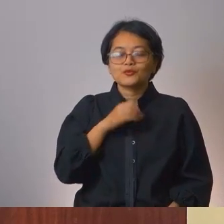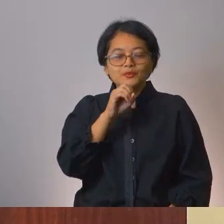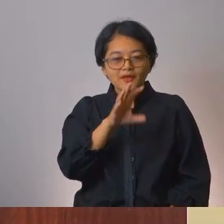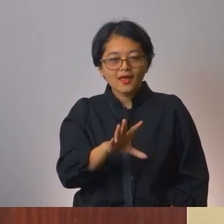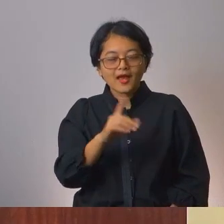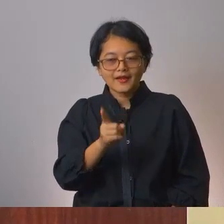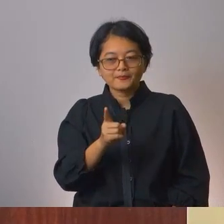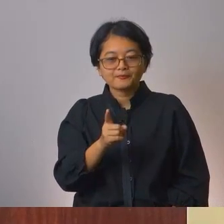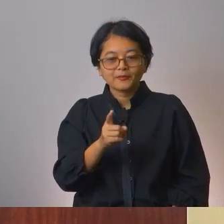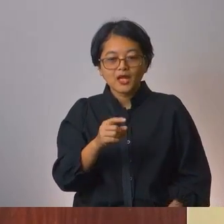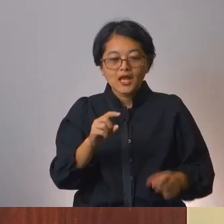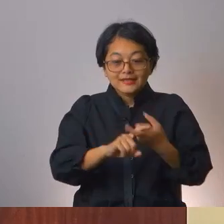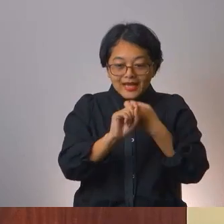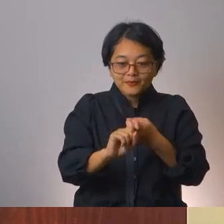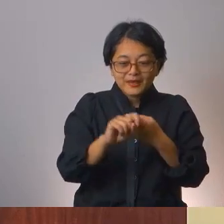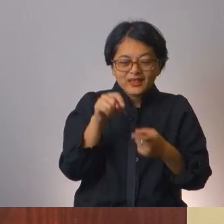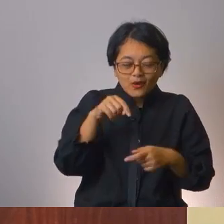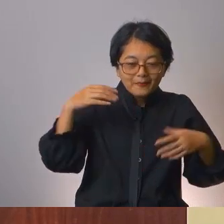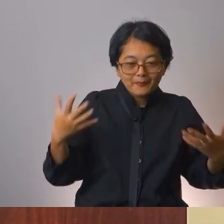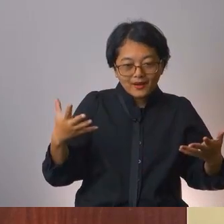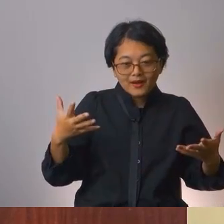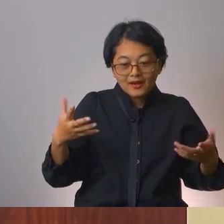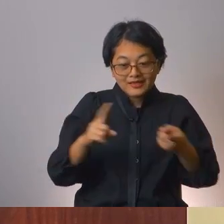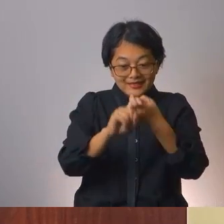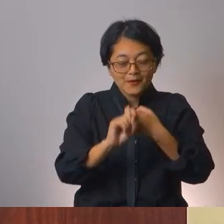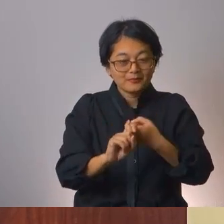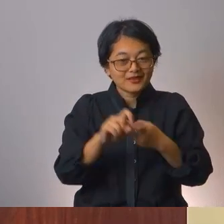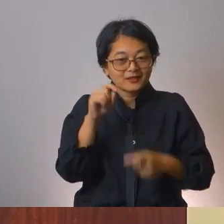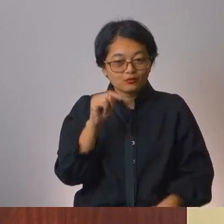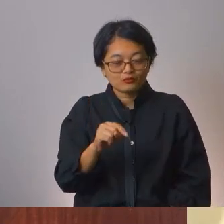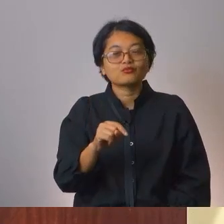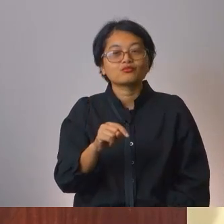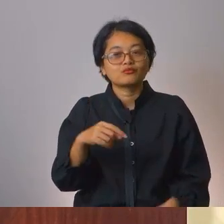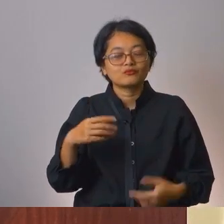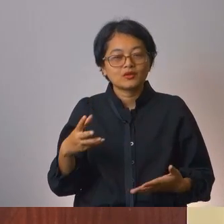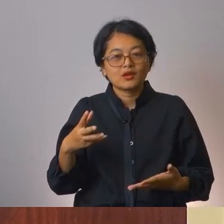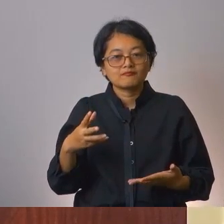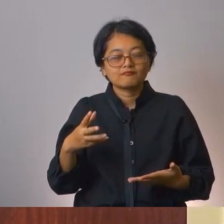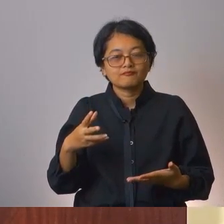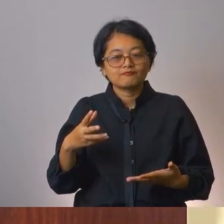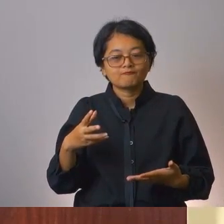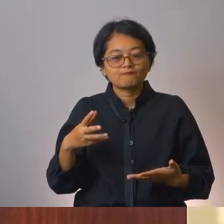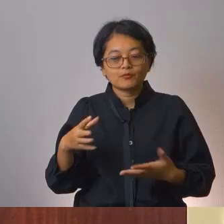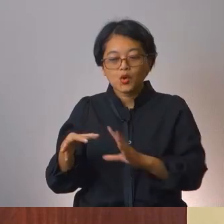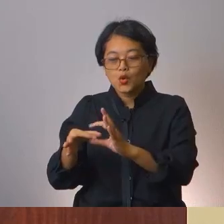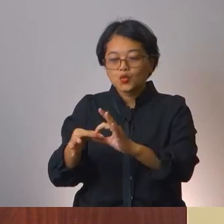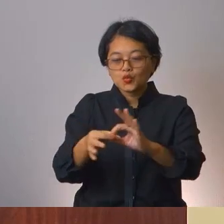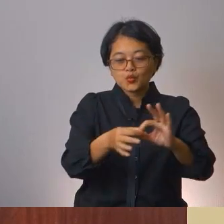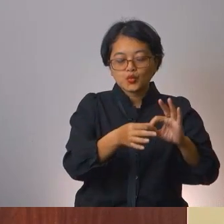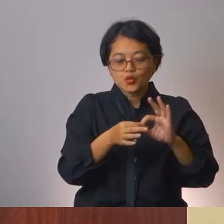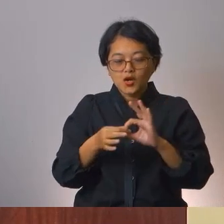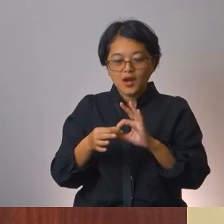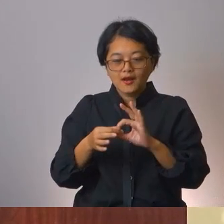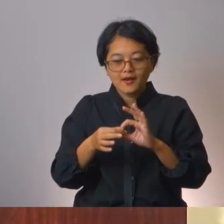tokoh yang mengatakan bahwa persahabatan itu adalah suatu bentuk hubungan dekat yang